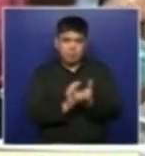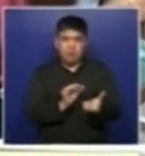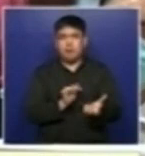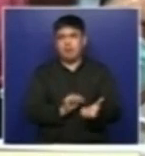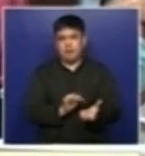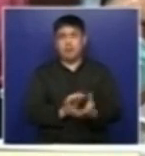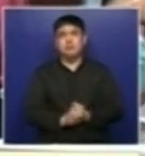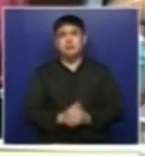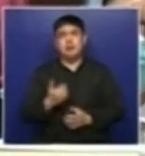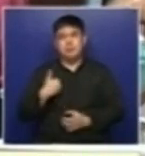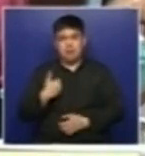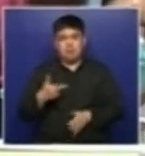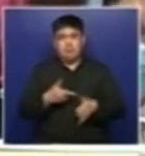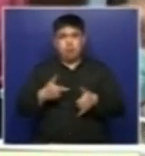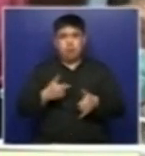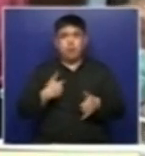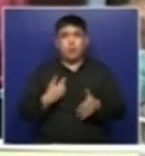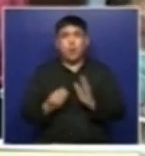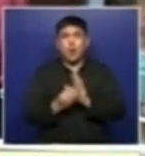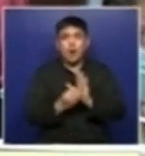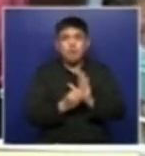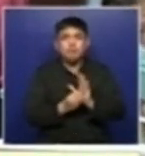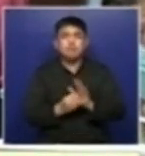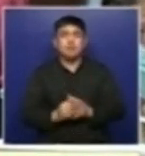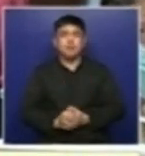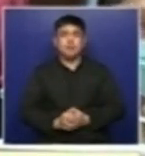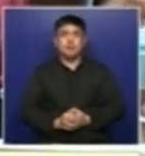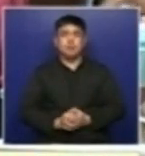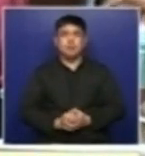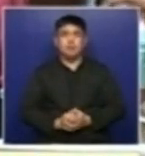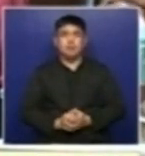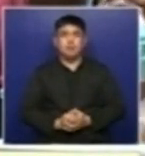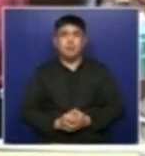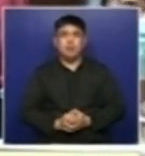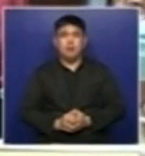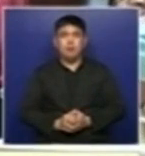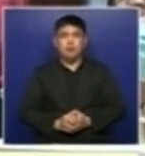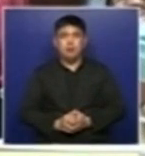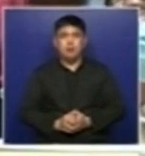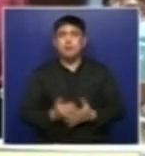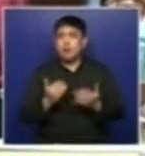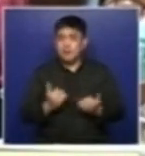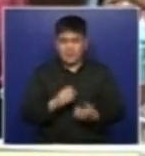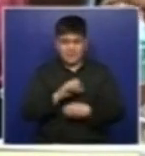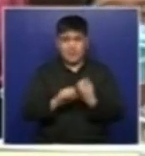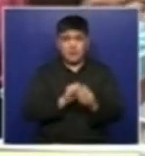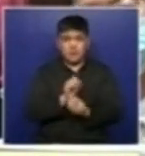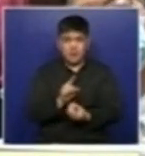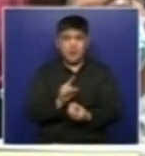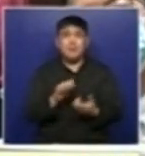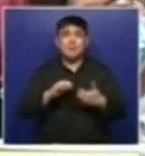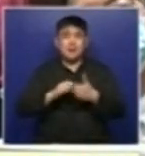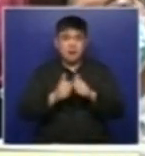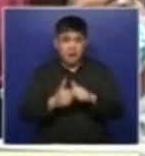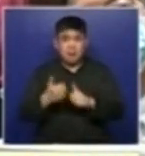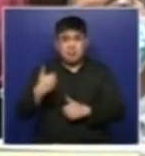แล้วก็มีการยิงกันกลางกรุงเทพมหานครท่ามกลางวิกฤตเศรษฐกิจท่าม